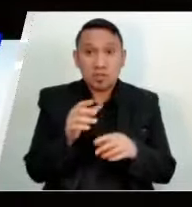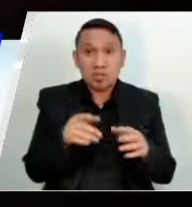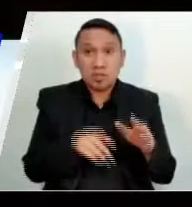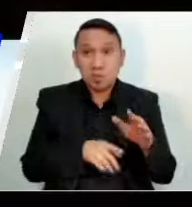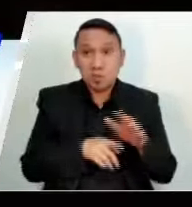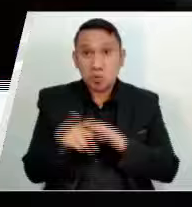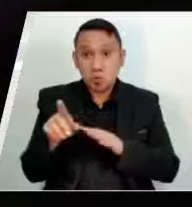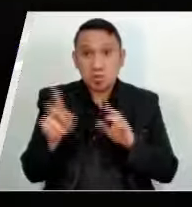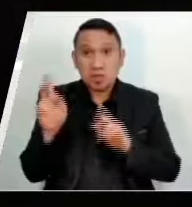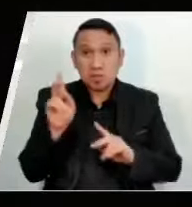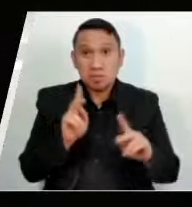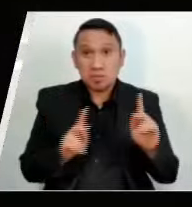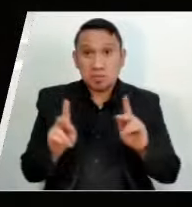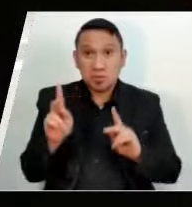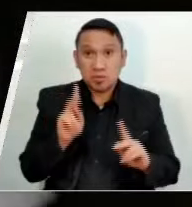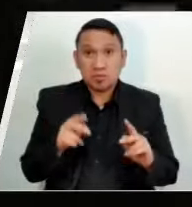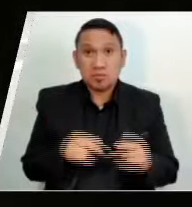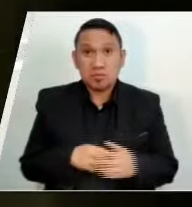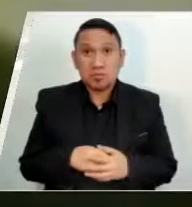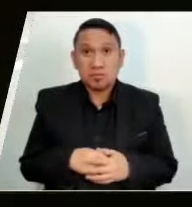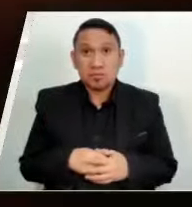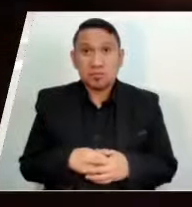Davao de Oro PDRRMO.